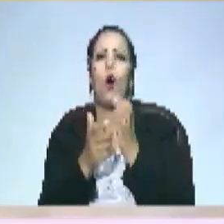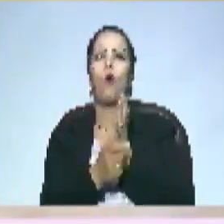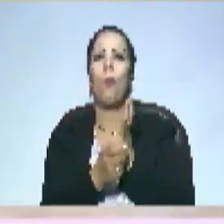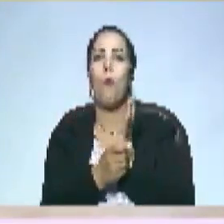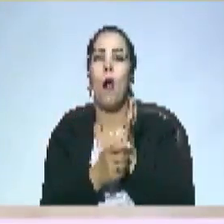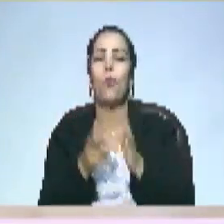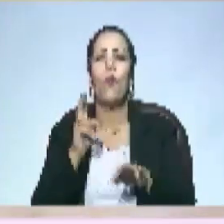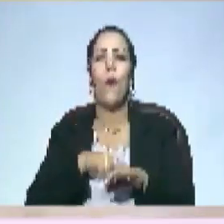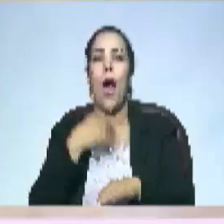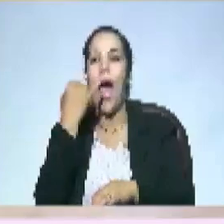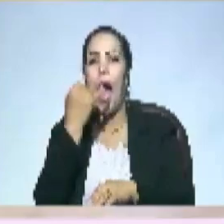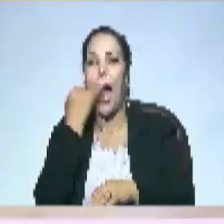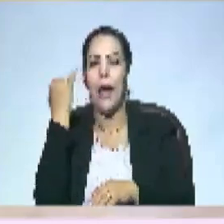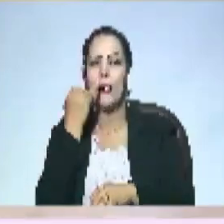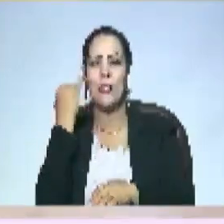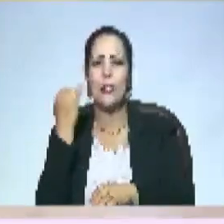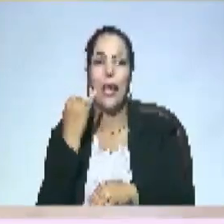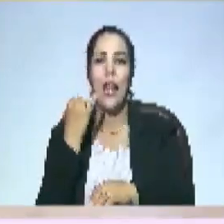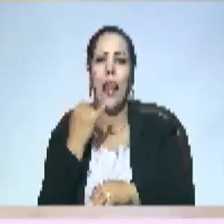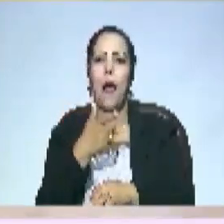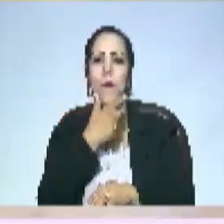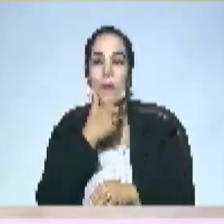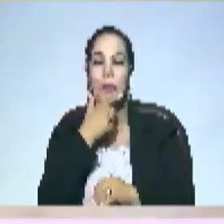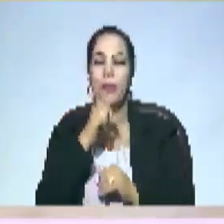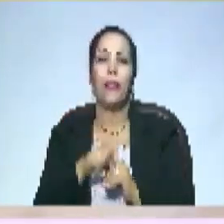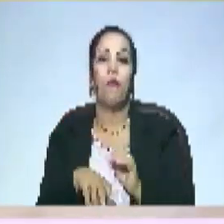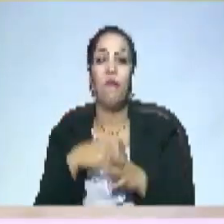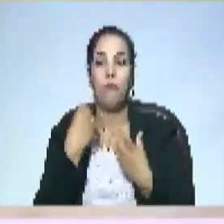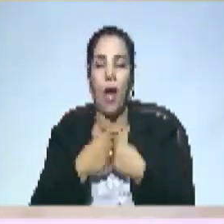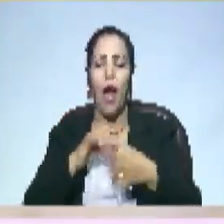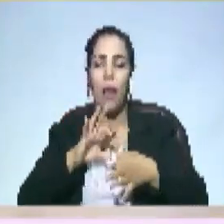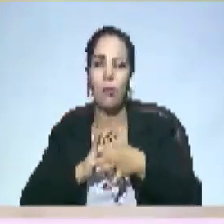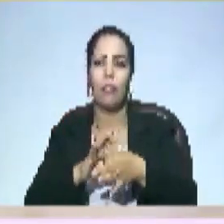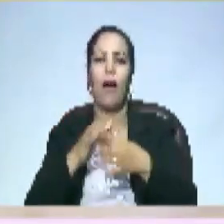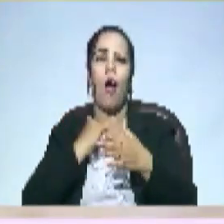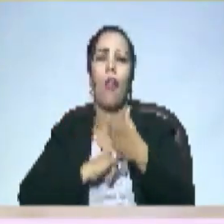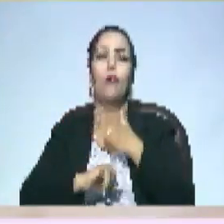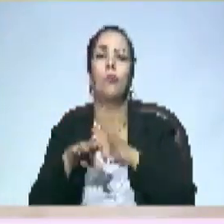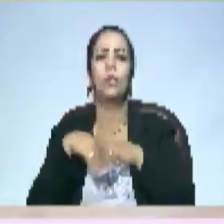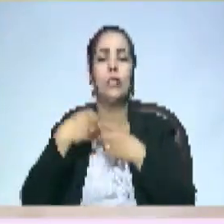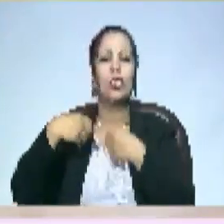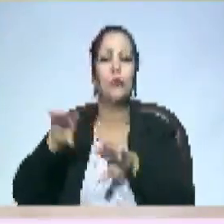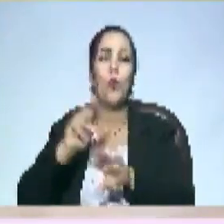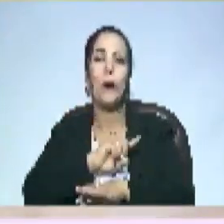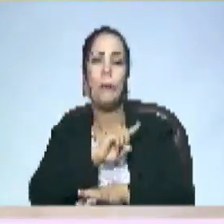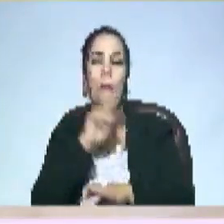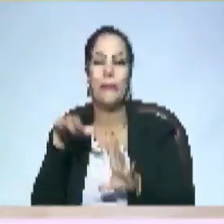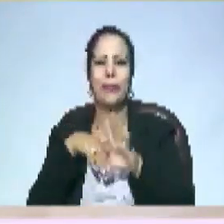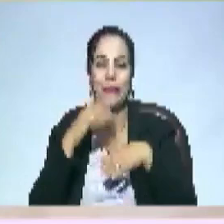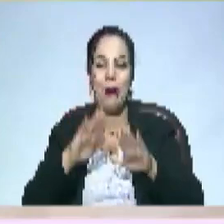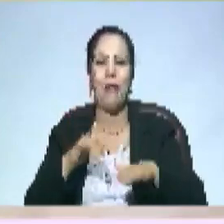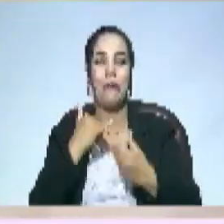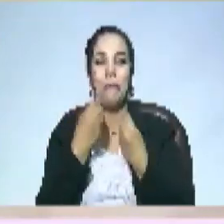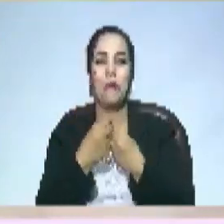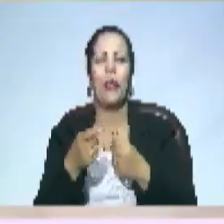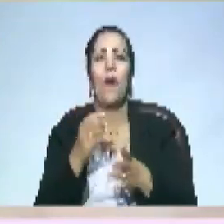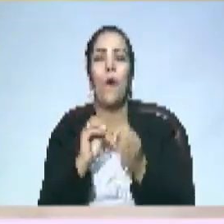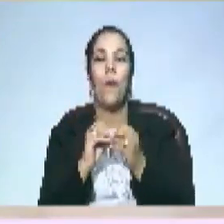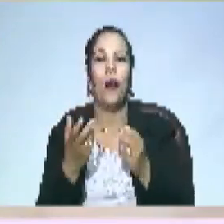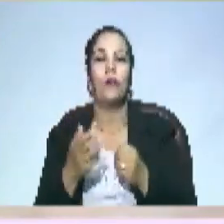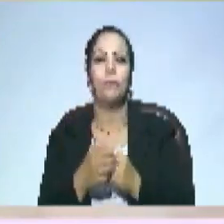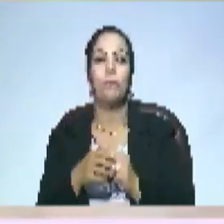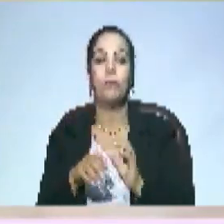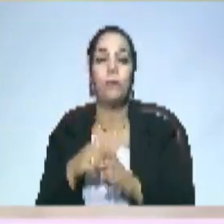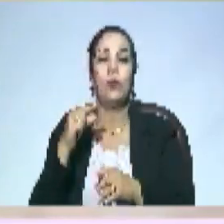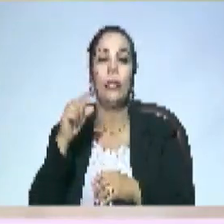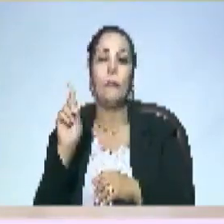من اول حلقه طلعنا فيها، في حاجات دايما شابكه معايا كده وما بتمشيش من عندي، اللي هي